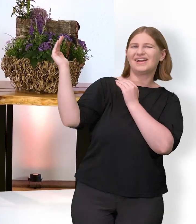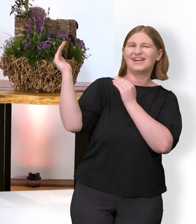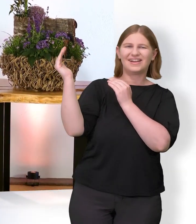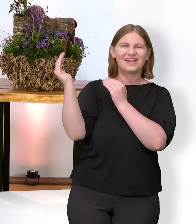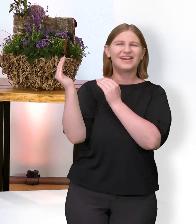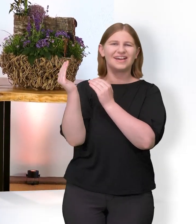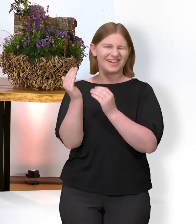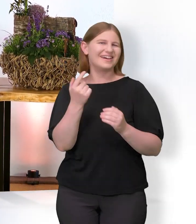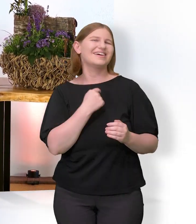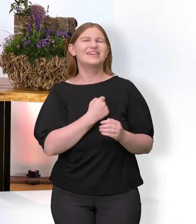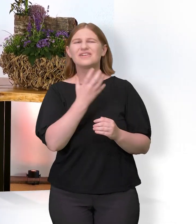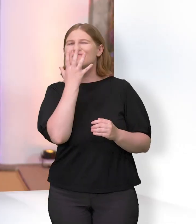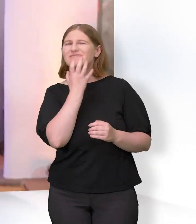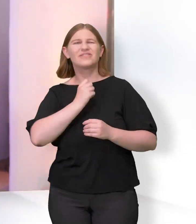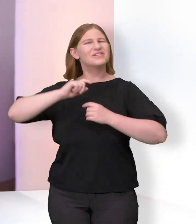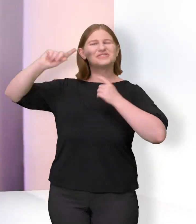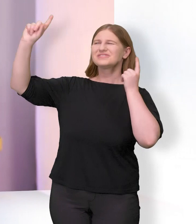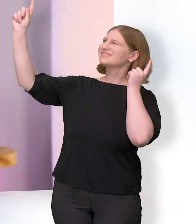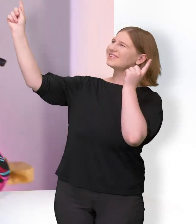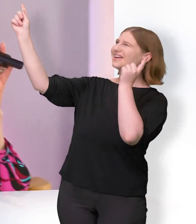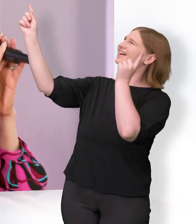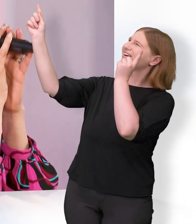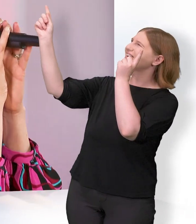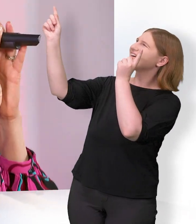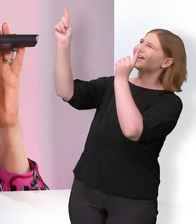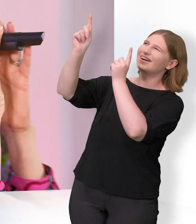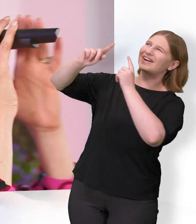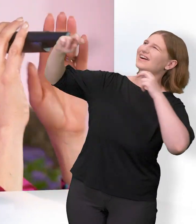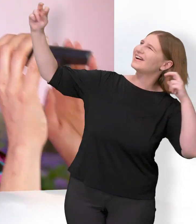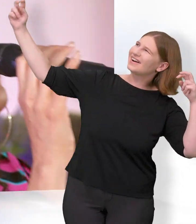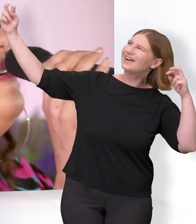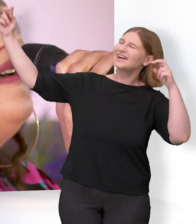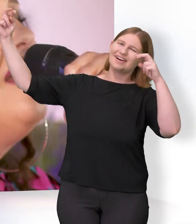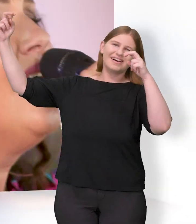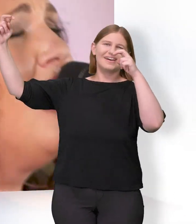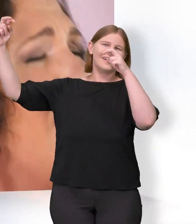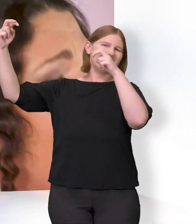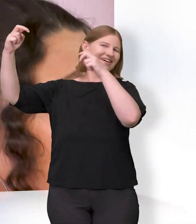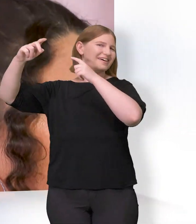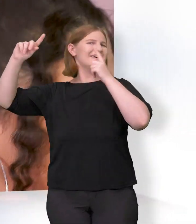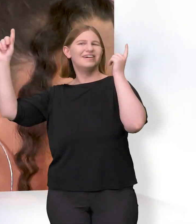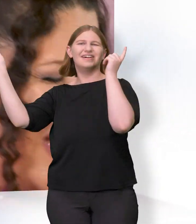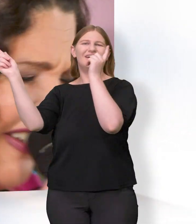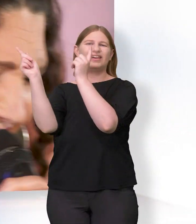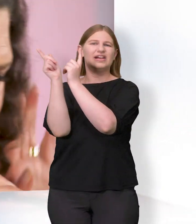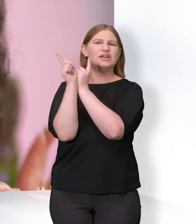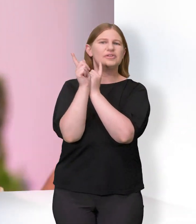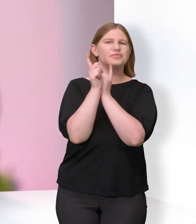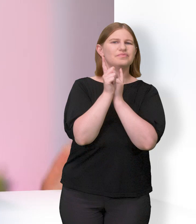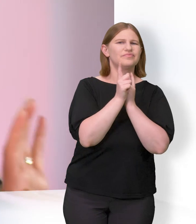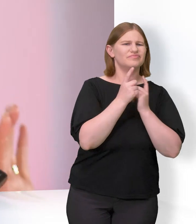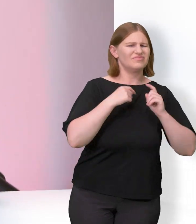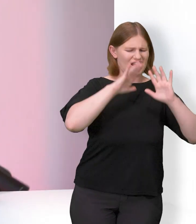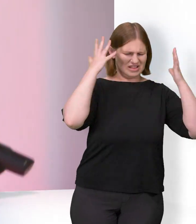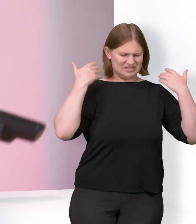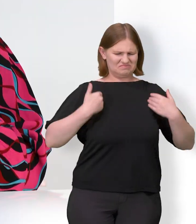dir, zu dir. Will nur zu dir. Oh. Ich streife